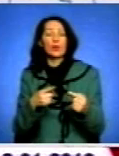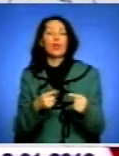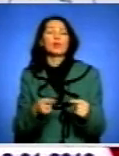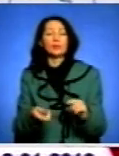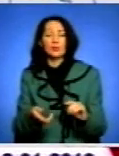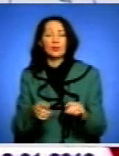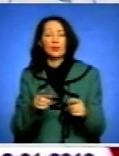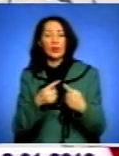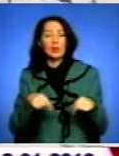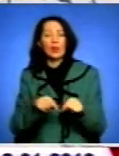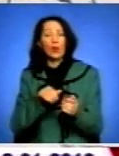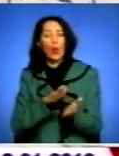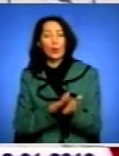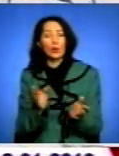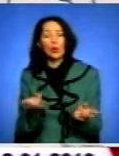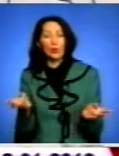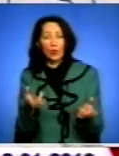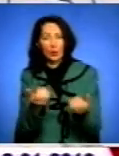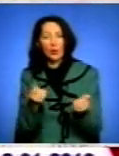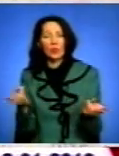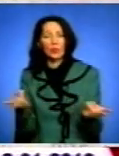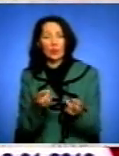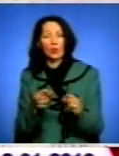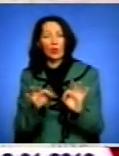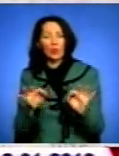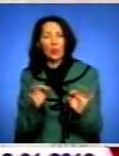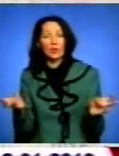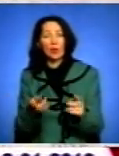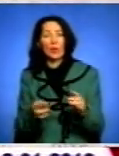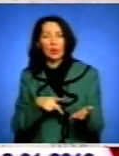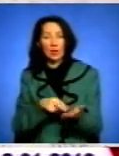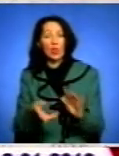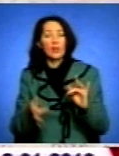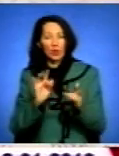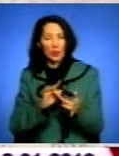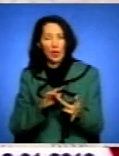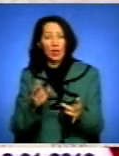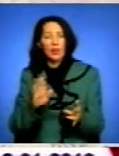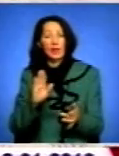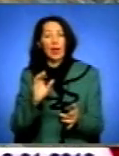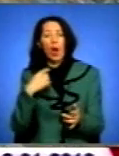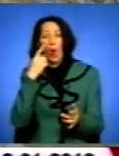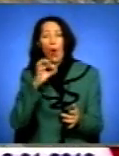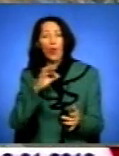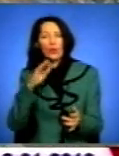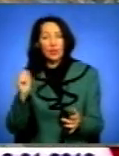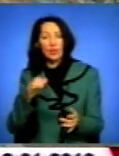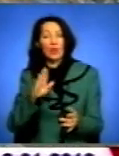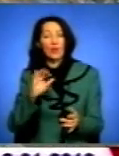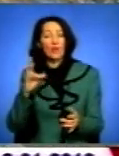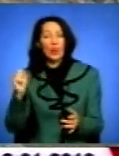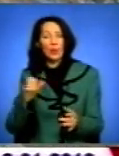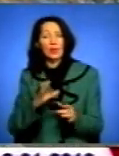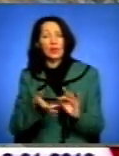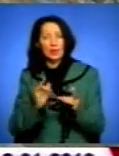щоб отримати потрібну інформацію, треба зайти в інтернет через Firefox, потім зайти на офіційний веб-сайт Держземагентства, а ще ліпше –